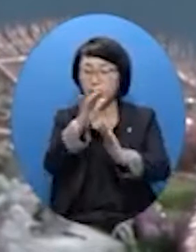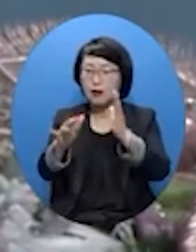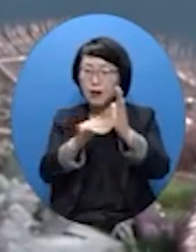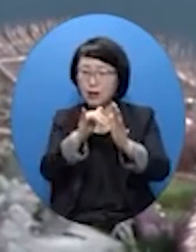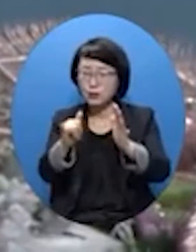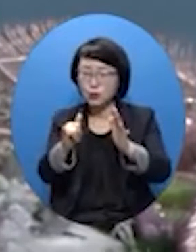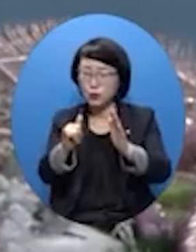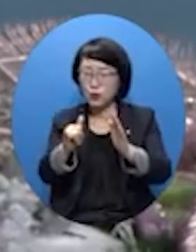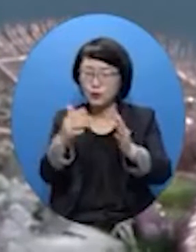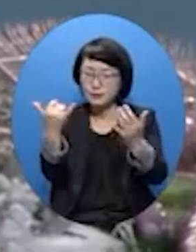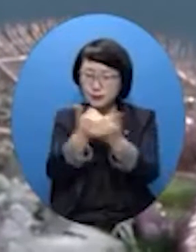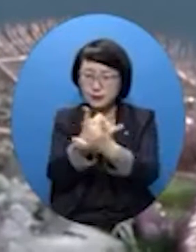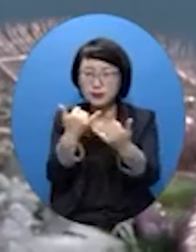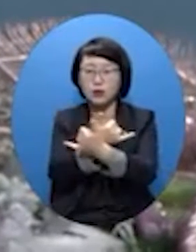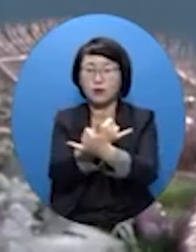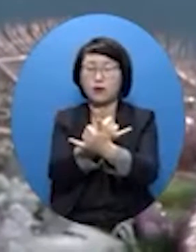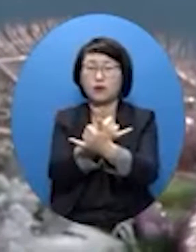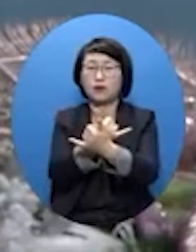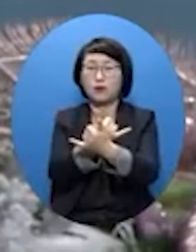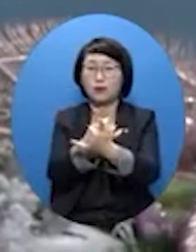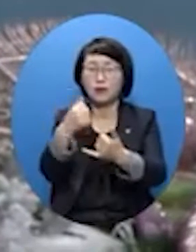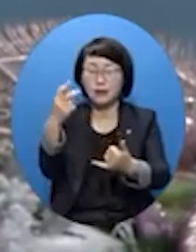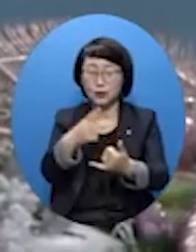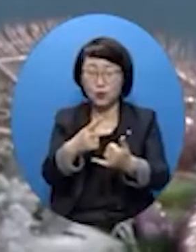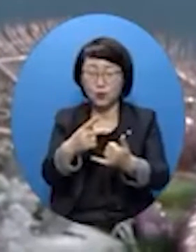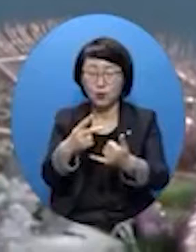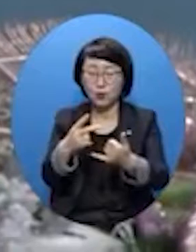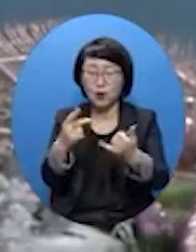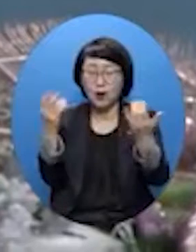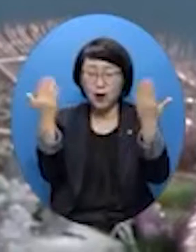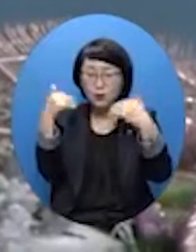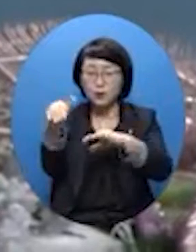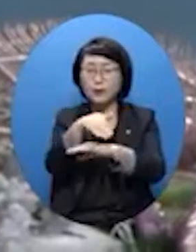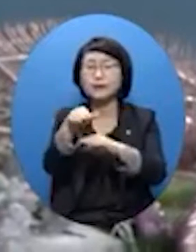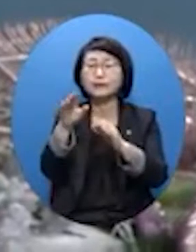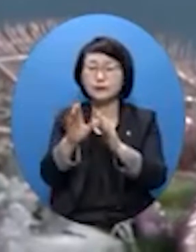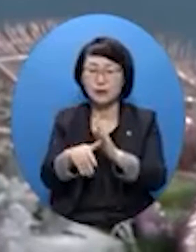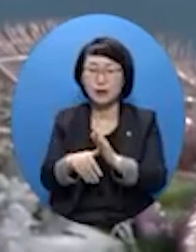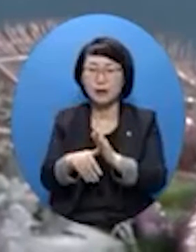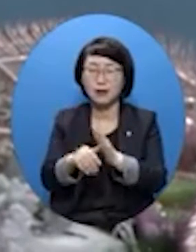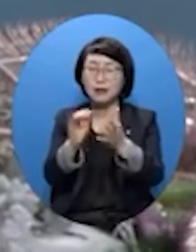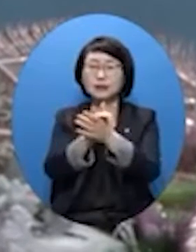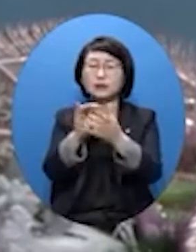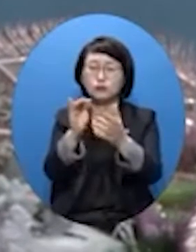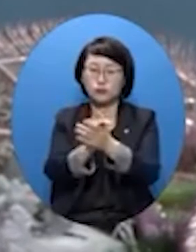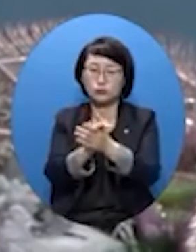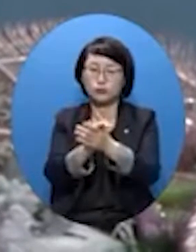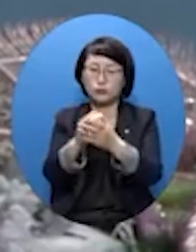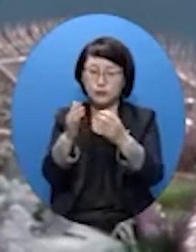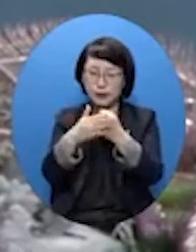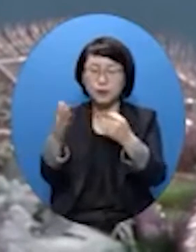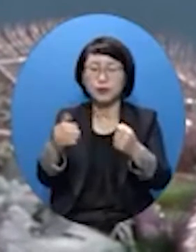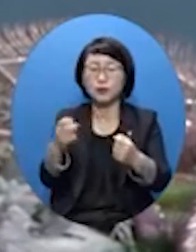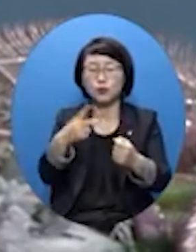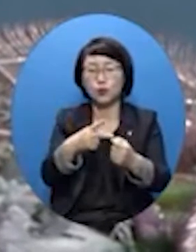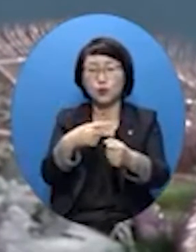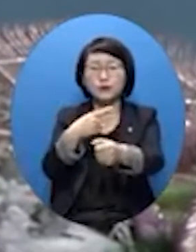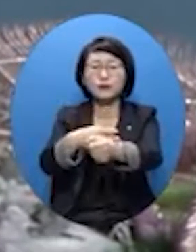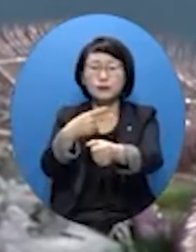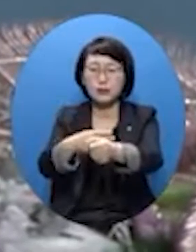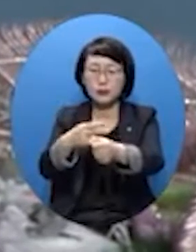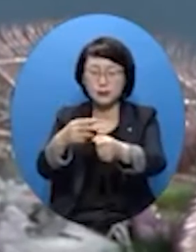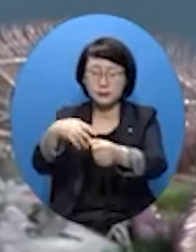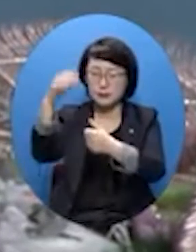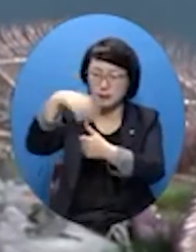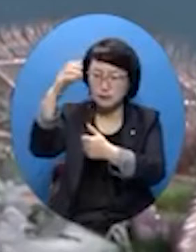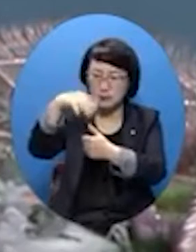가족으로부터, 친척으로부터, 또 학창생활을 하면서 친구들에게서, 때로는 선생님에게서